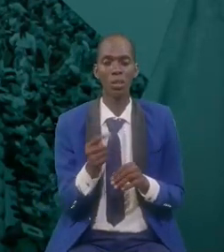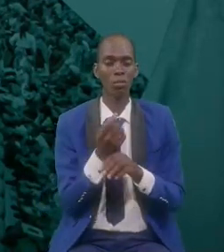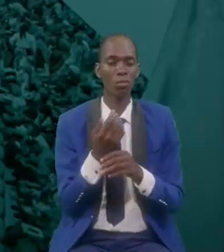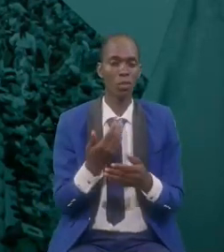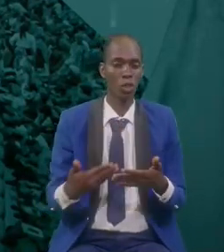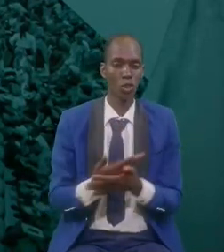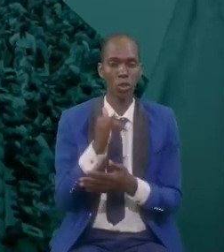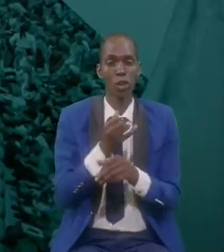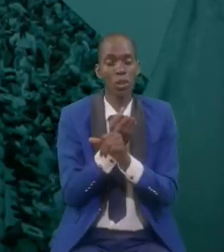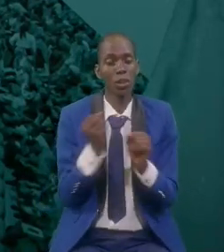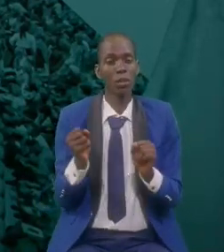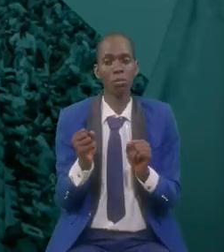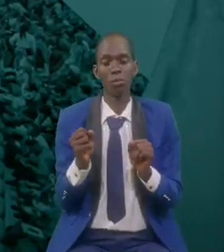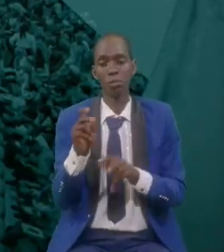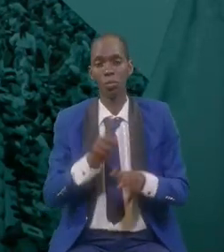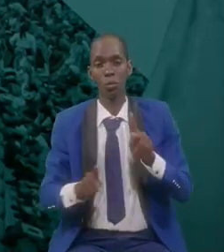Donc